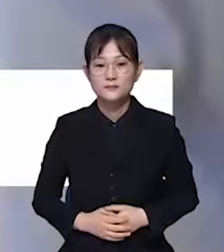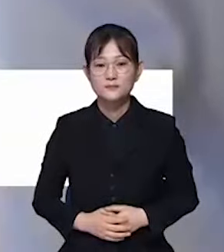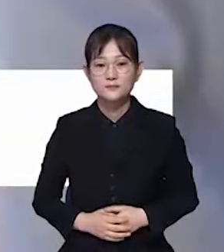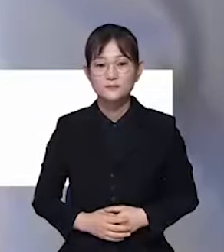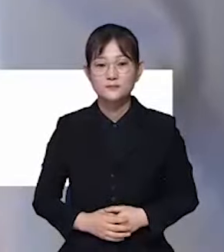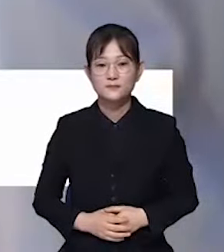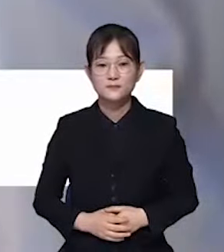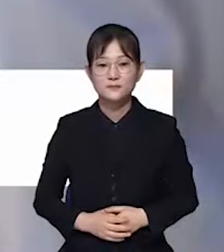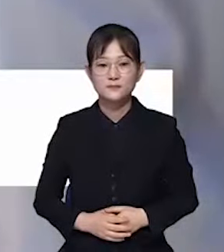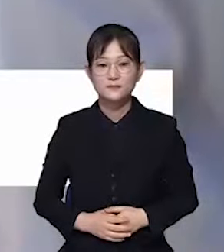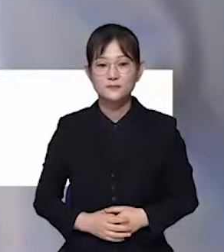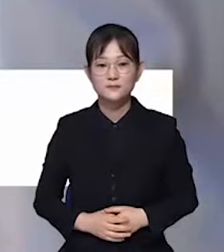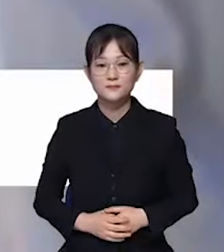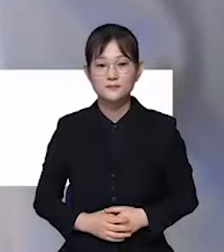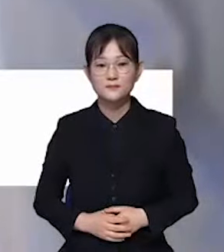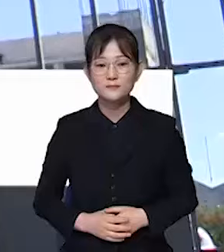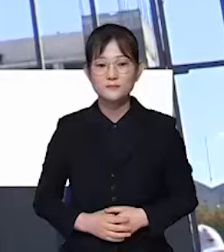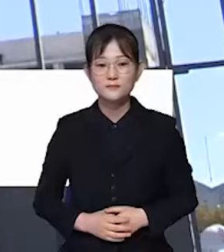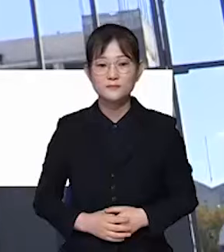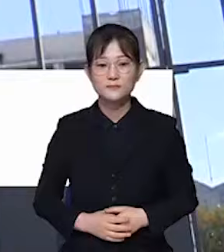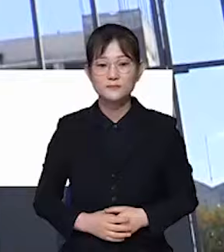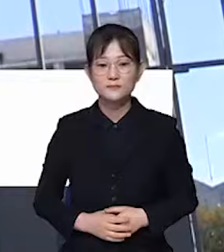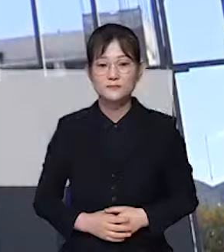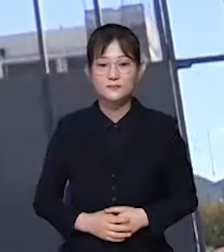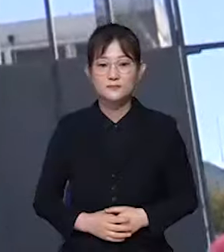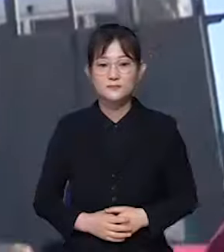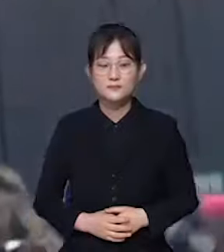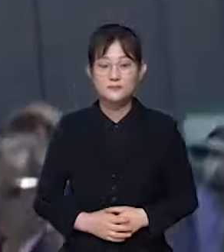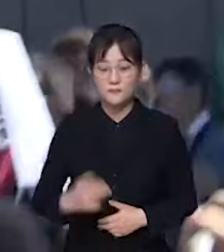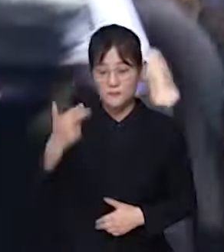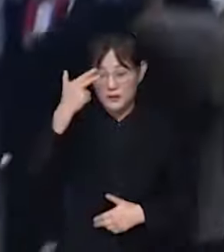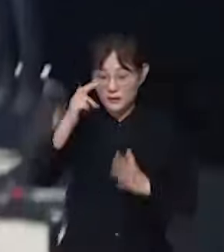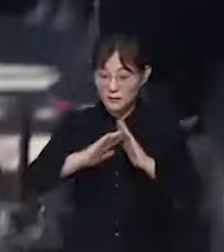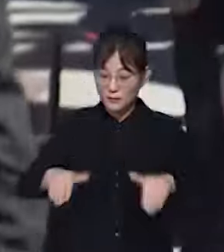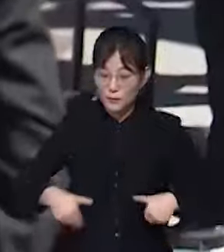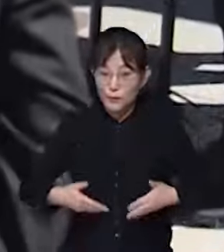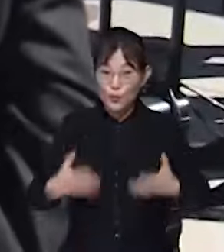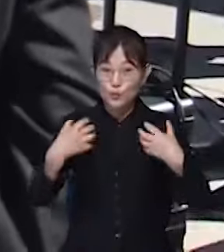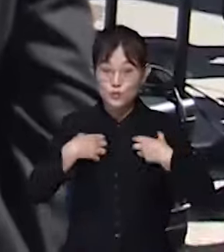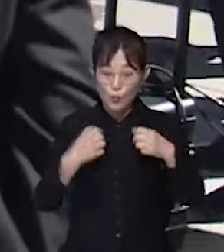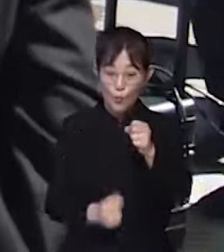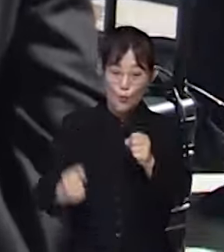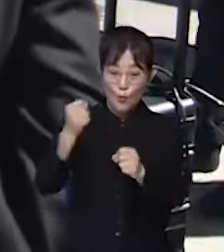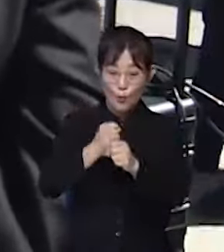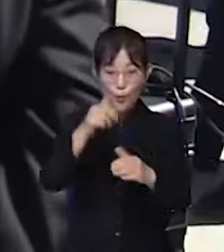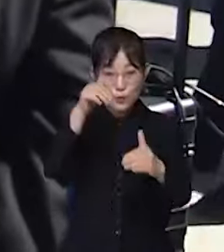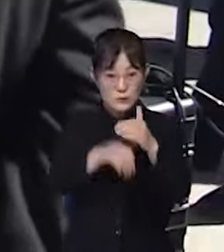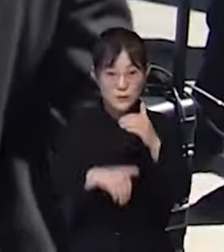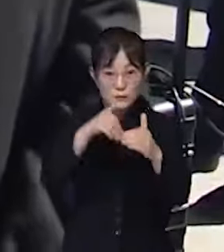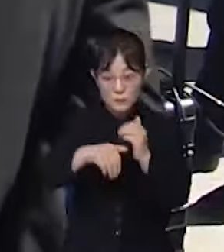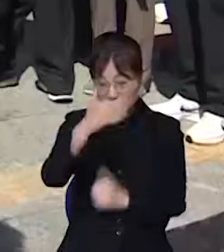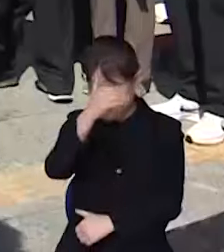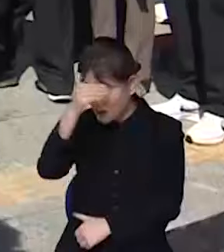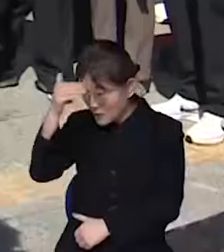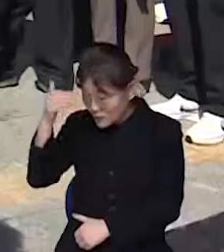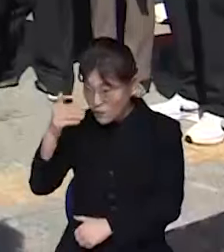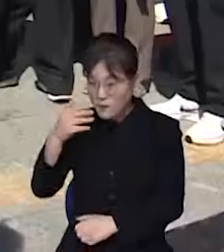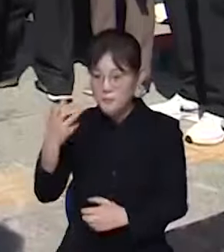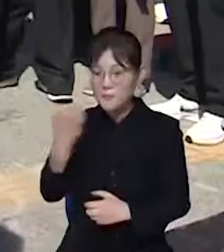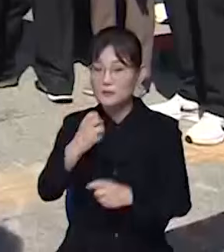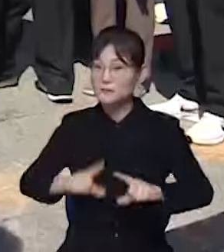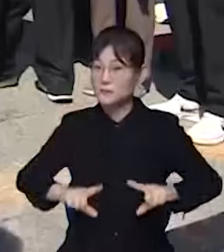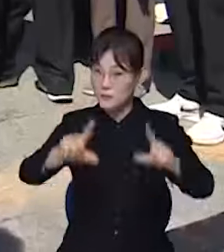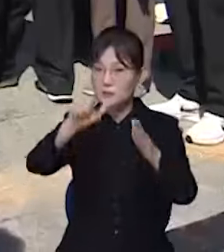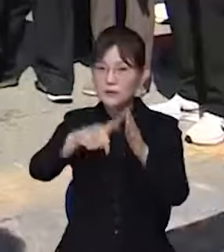무척 감동하셨고. 또 옛 전남도청 보건공사 현장을 둘러보며 80년대